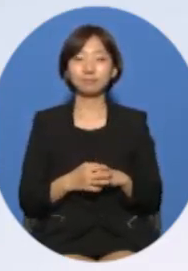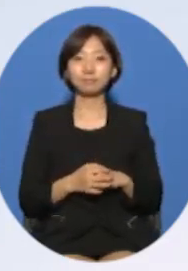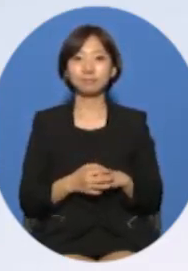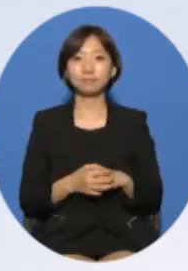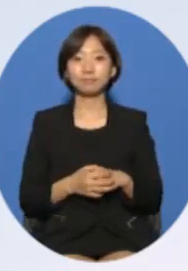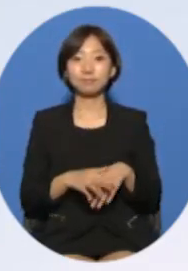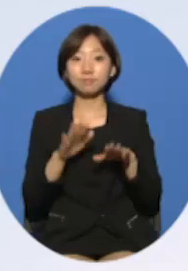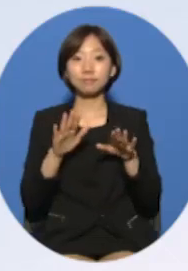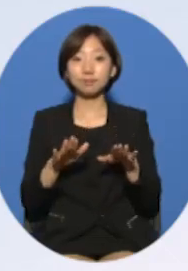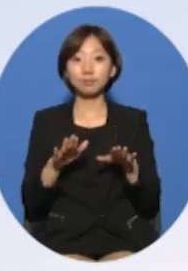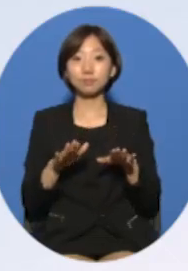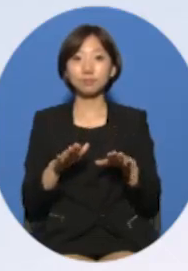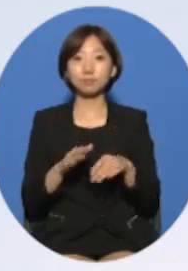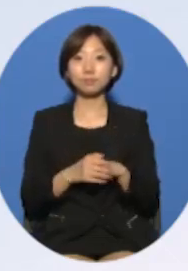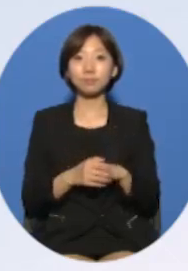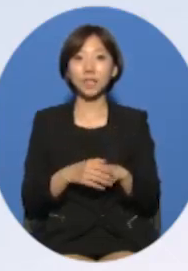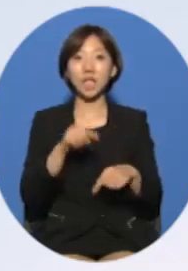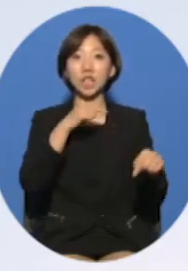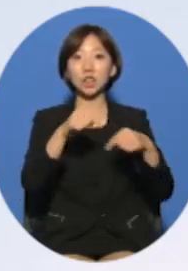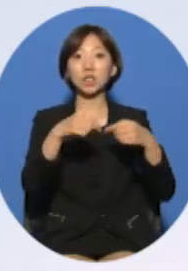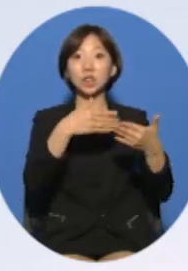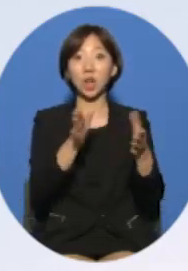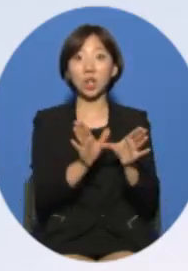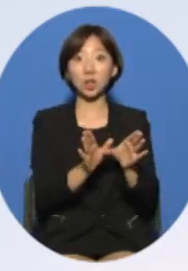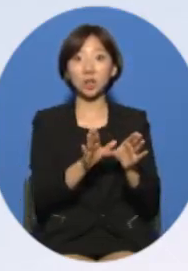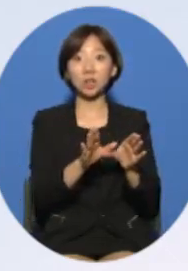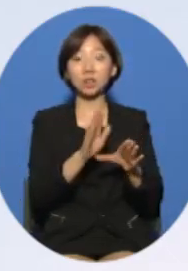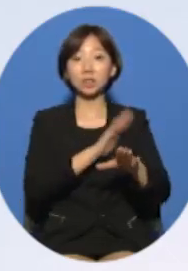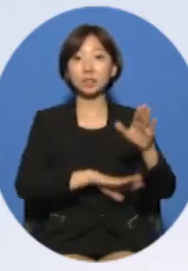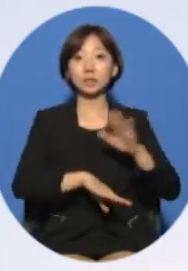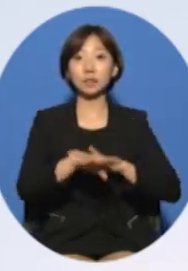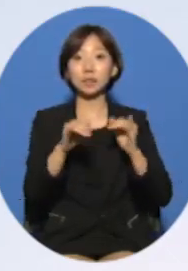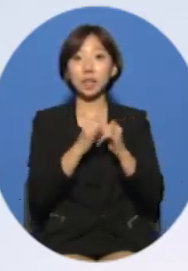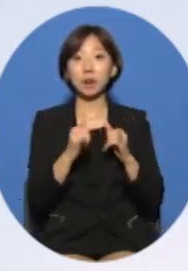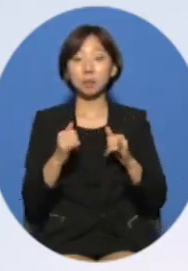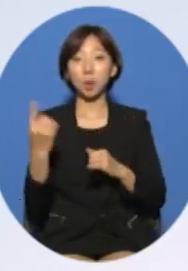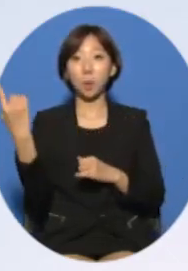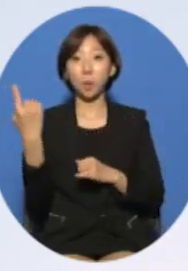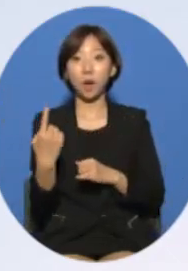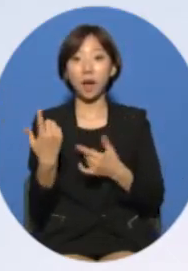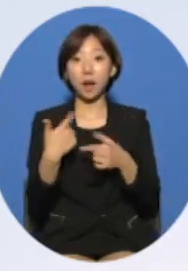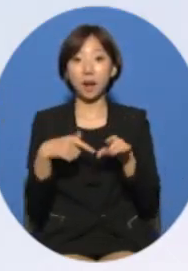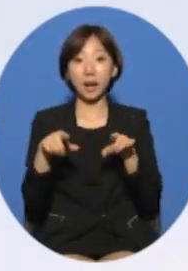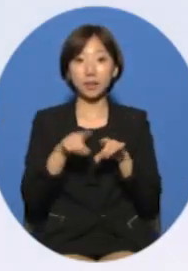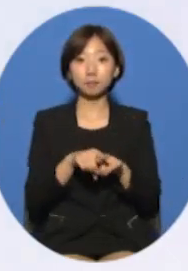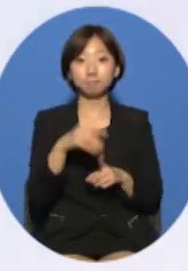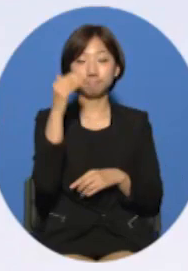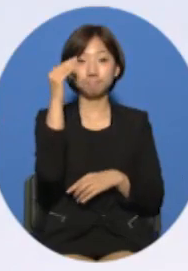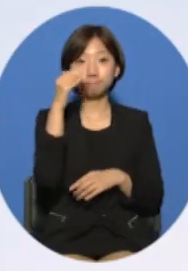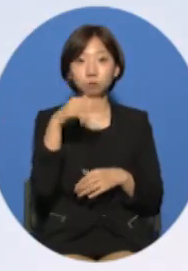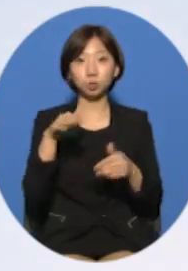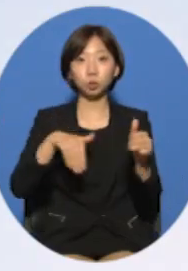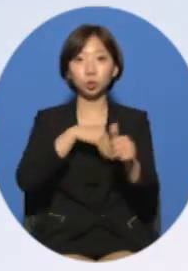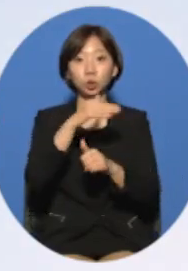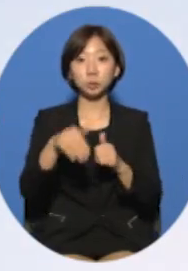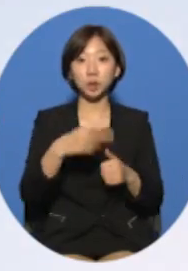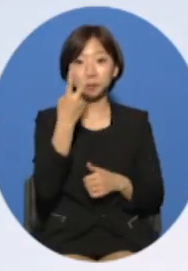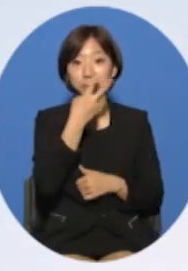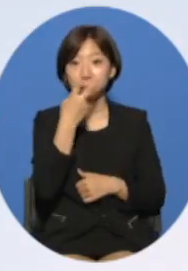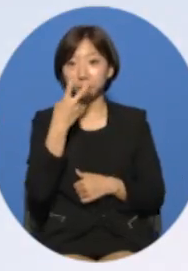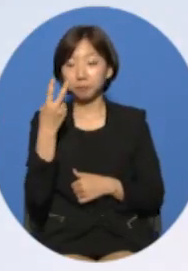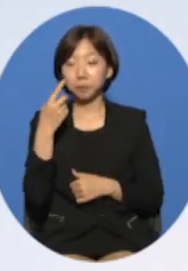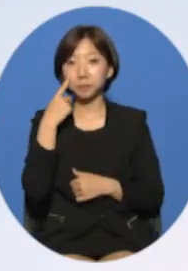그 참관인들이 이렇게 주변을 이렇게 한 번씩 보면서 그 이렇게 같이 투표관리관하고 체크하는 지금 그렇죠. 저분들은